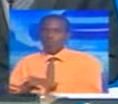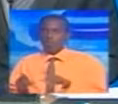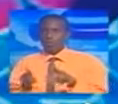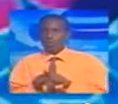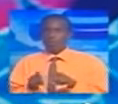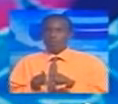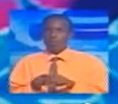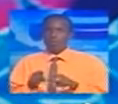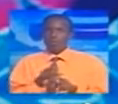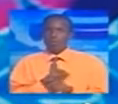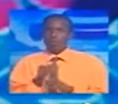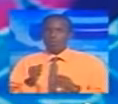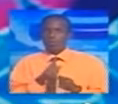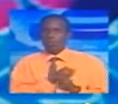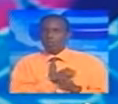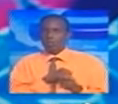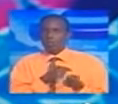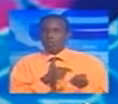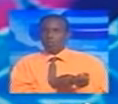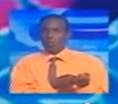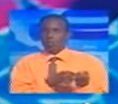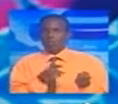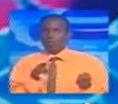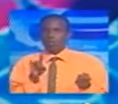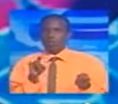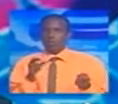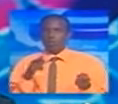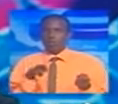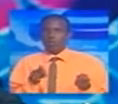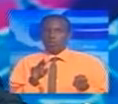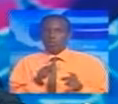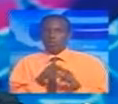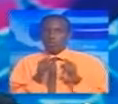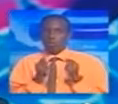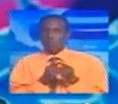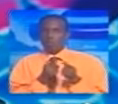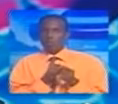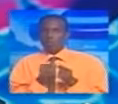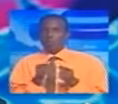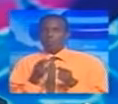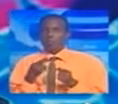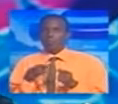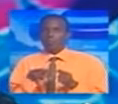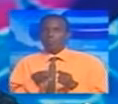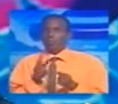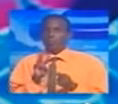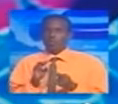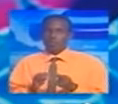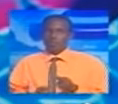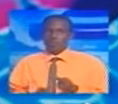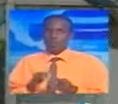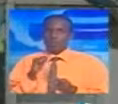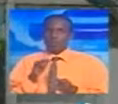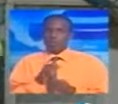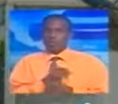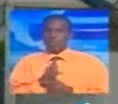Également dans l'actualité santé à présent, l'hôpital de Balbaladi Mohamed Ahmed Issa Di Cheikhou est un hôpital de troisième niveau qui possède un